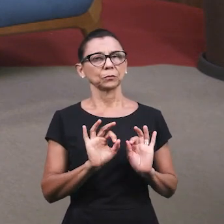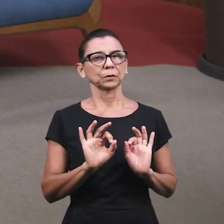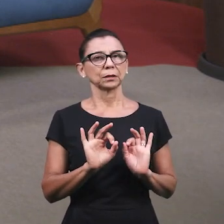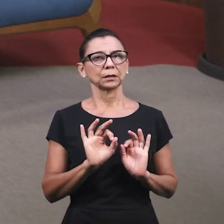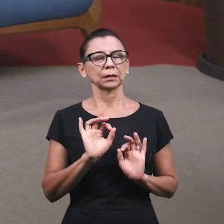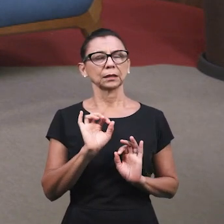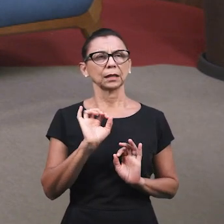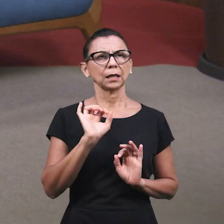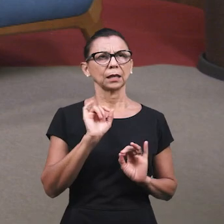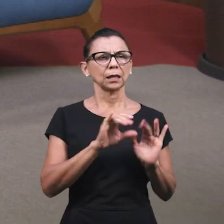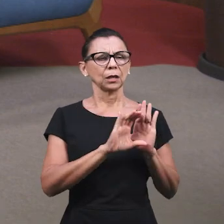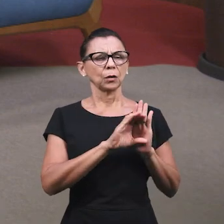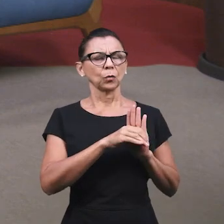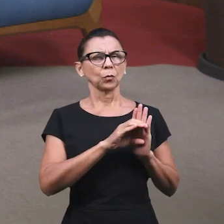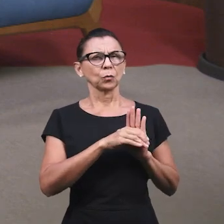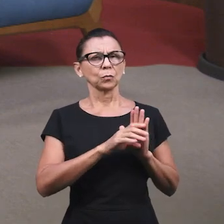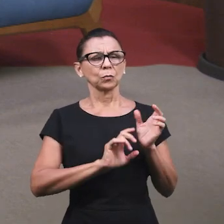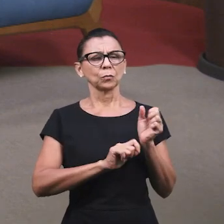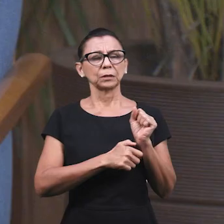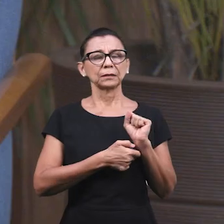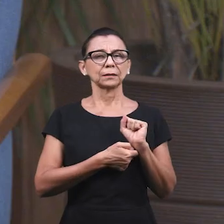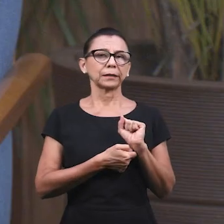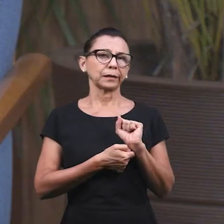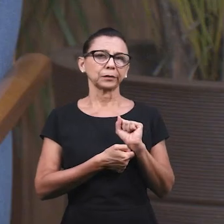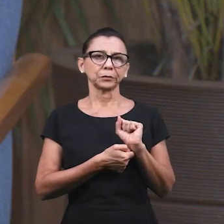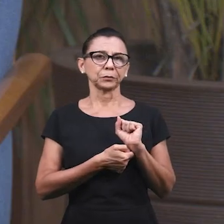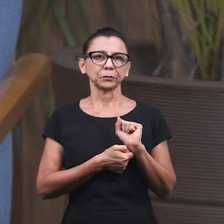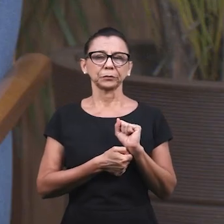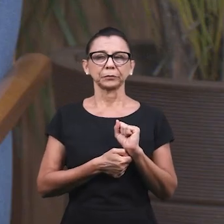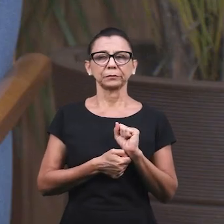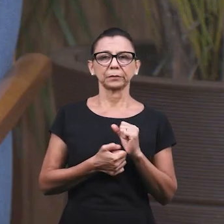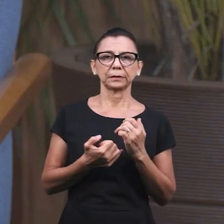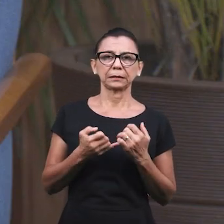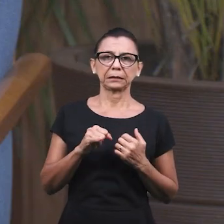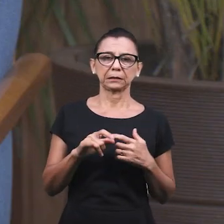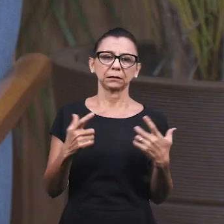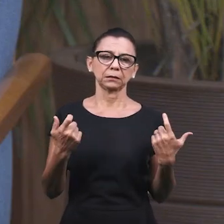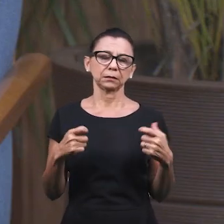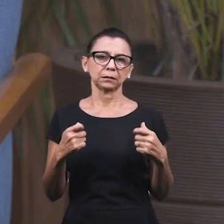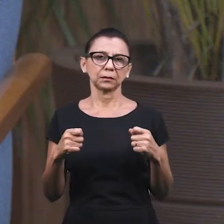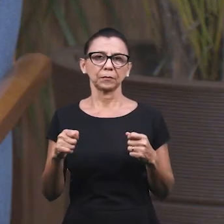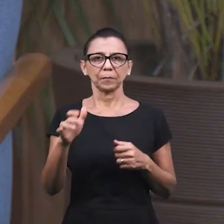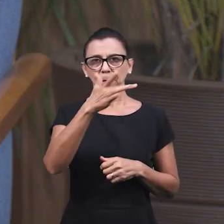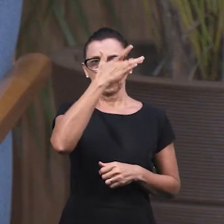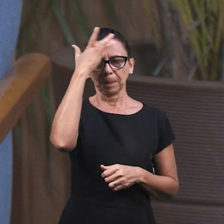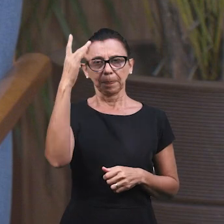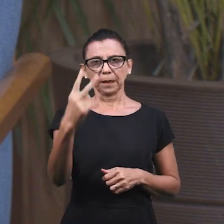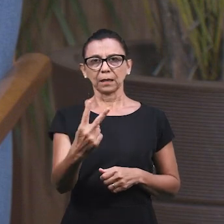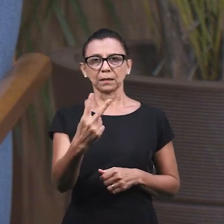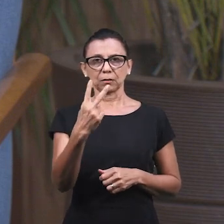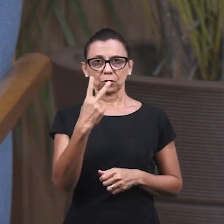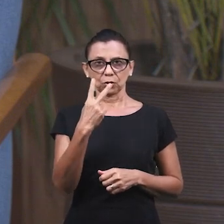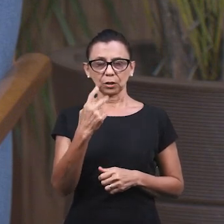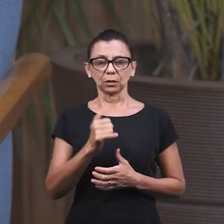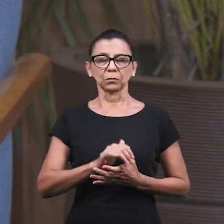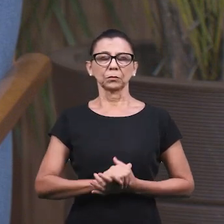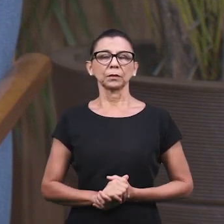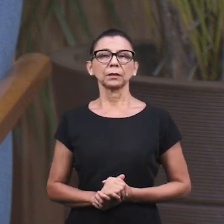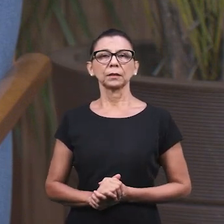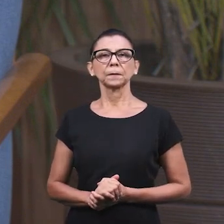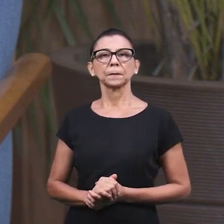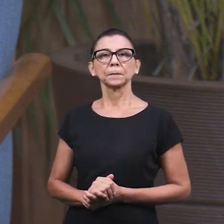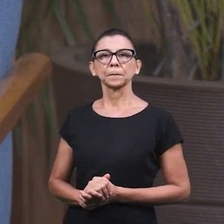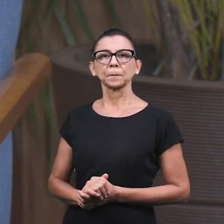donc définir un concept, et je vais laisser cette question pour la poser plus